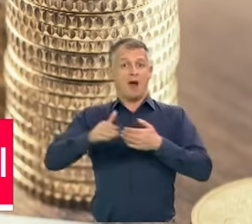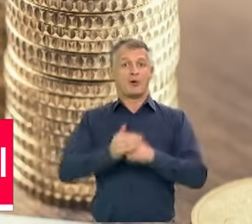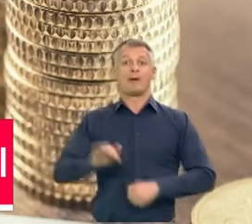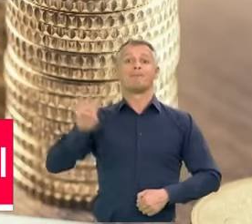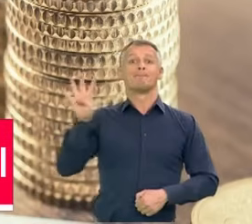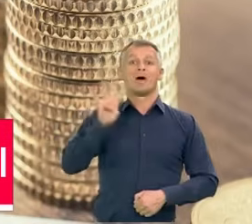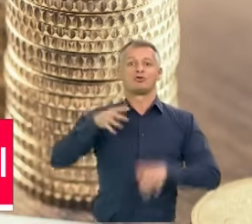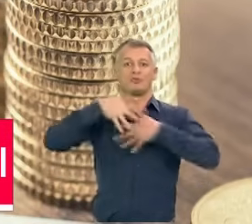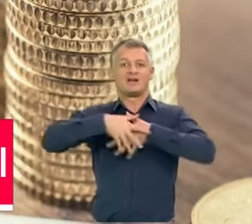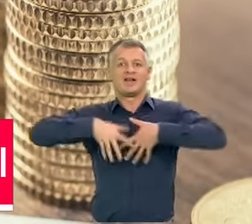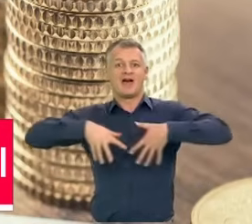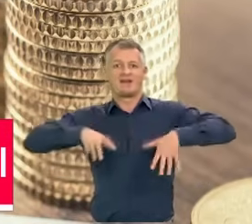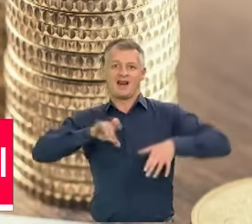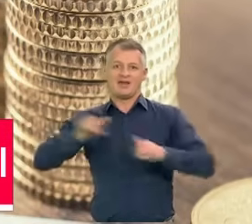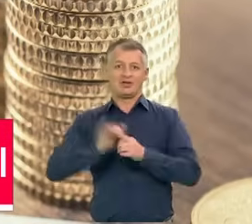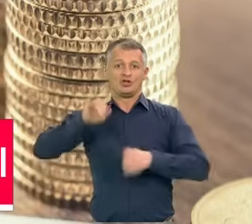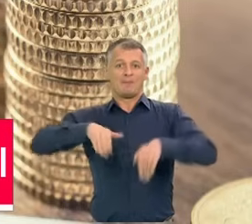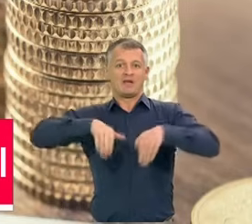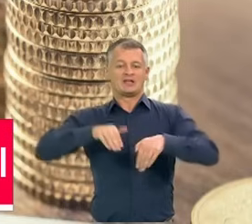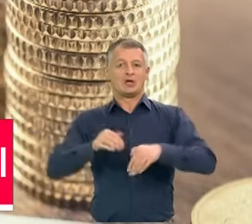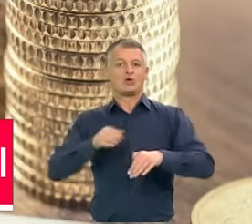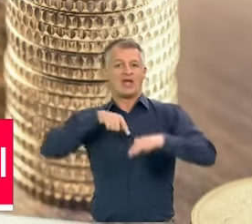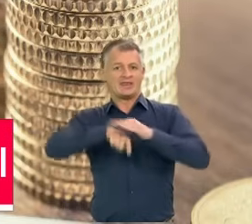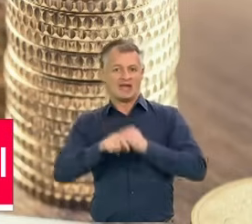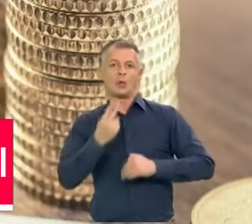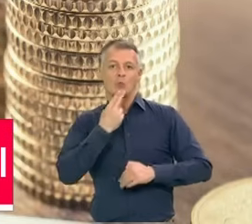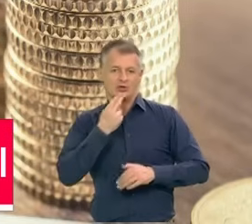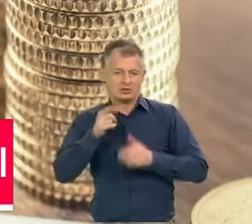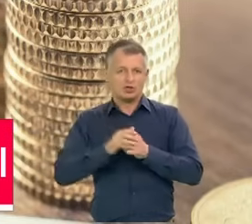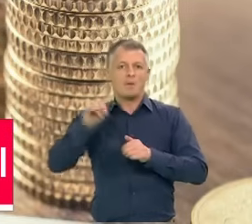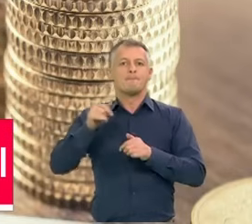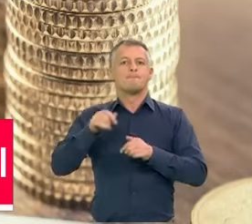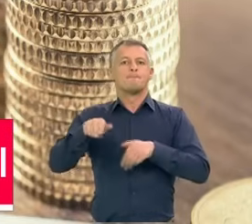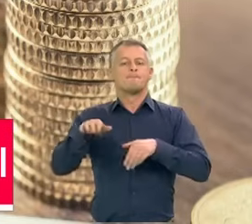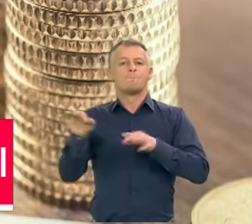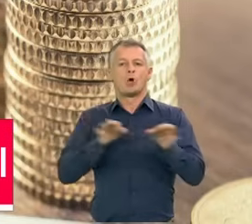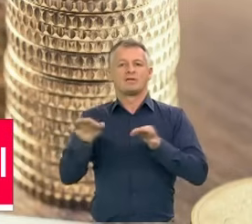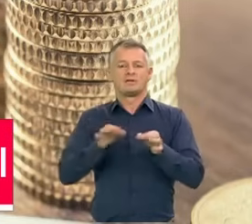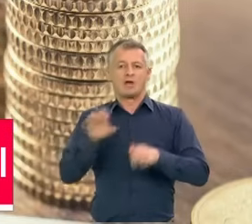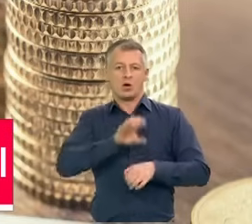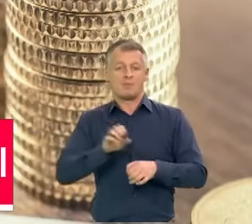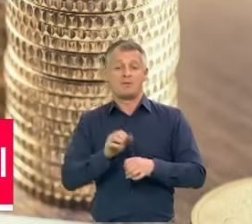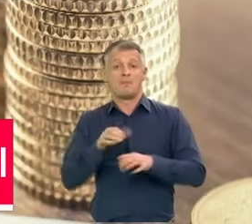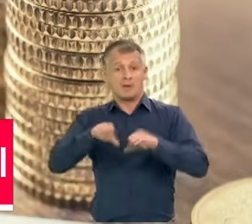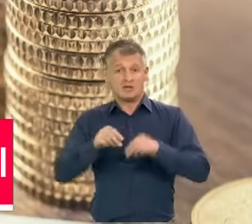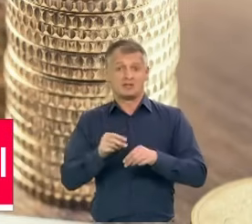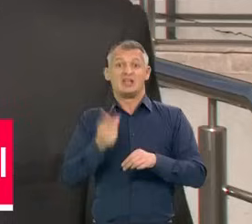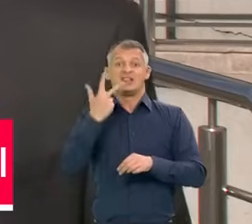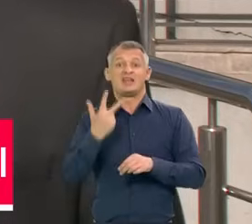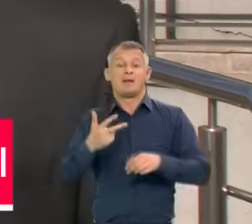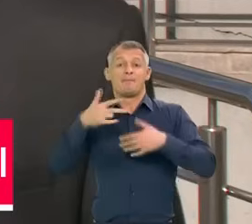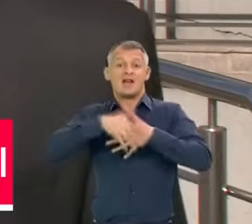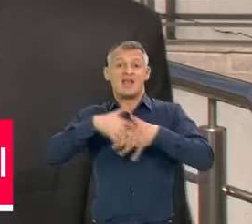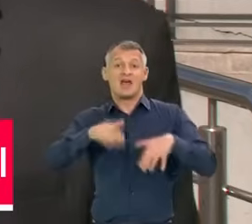4 miliarde de RON și Ministerul de Interne și cel al proiectelor europene primesc bani peste 3 miliarde de RON fiecare